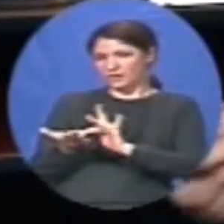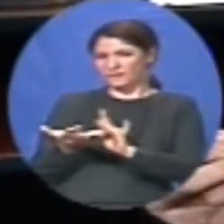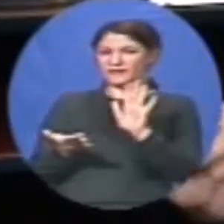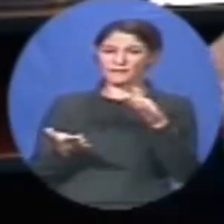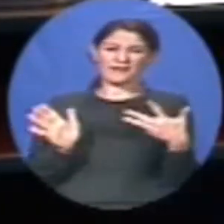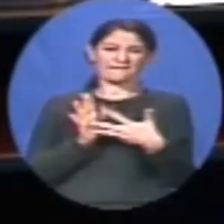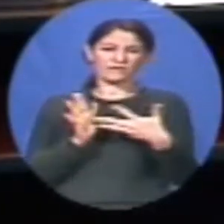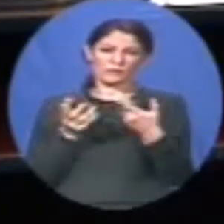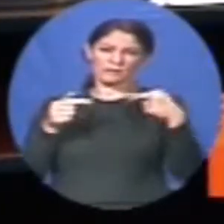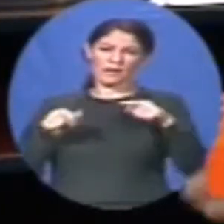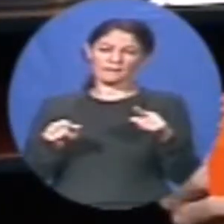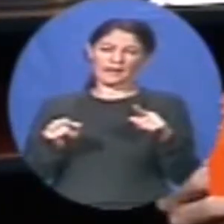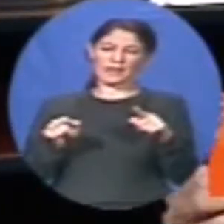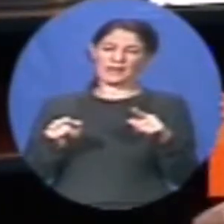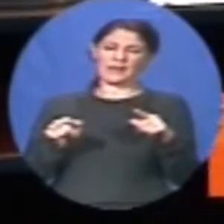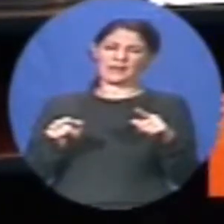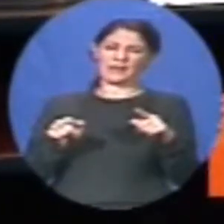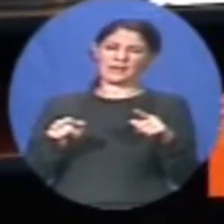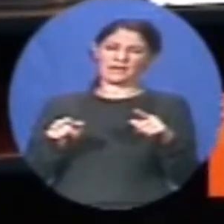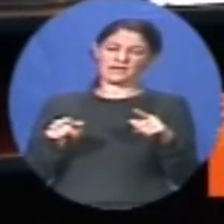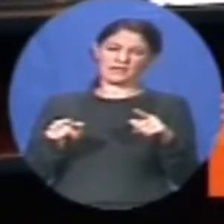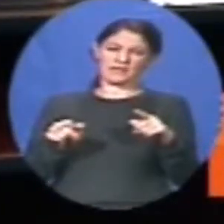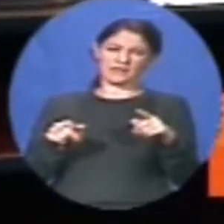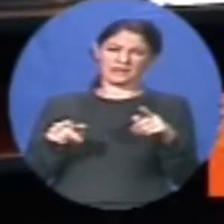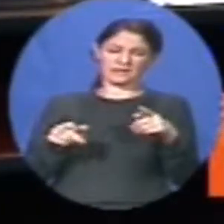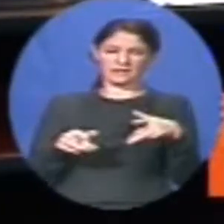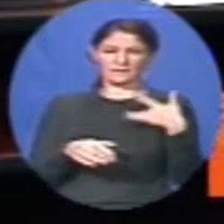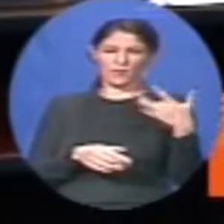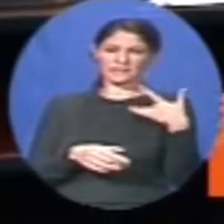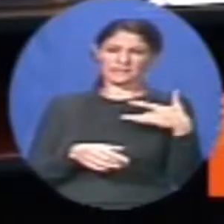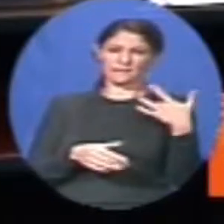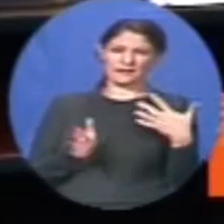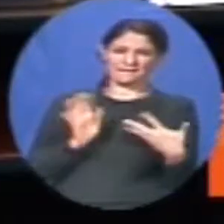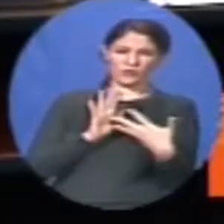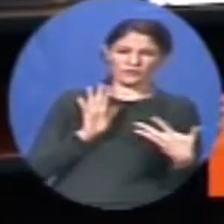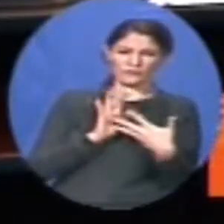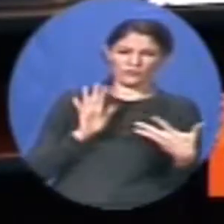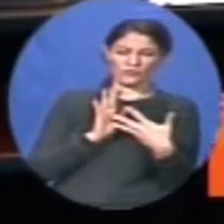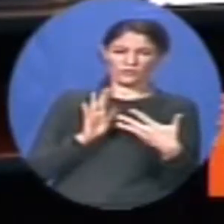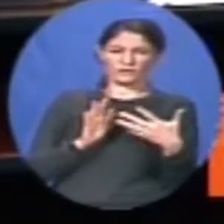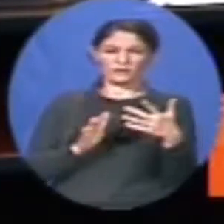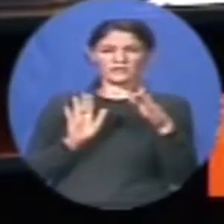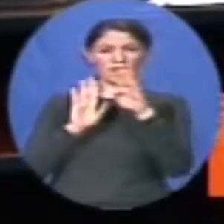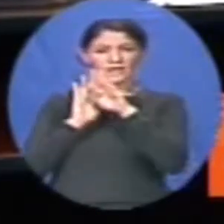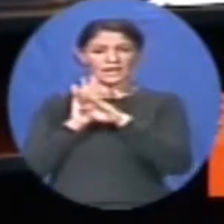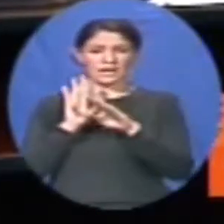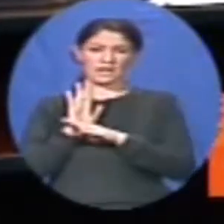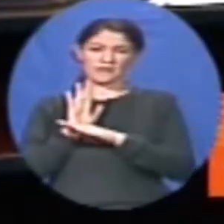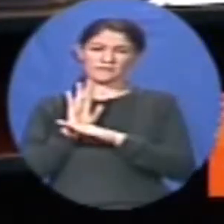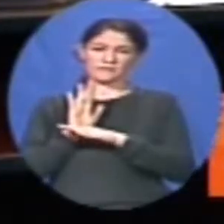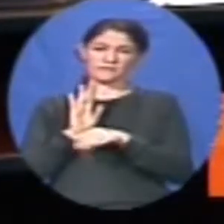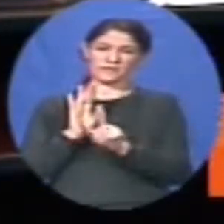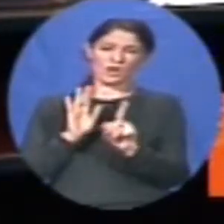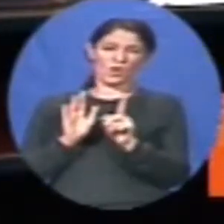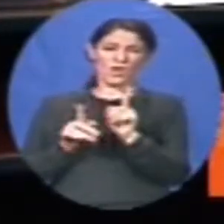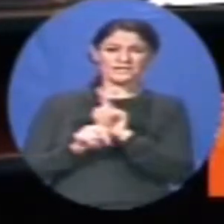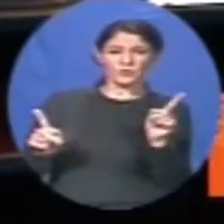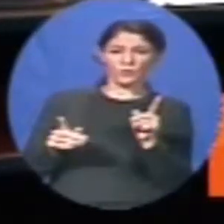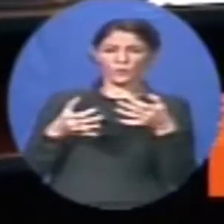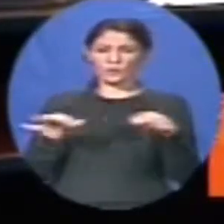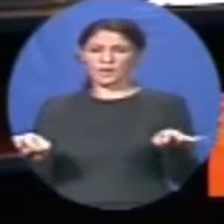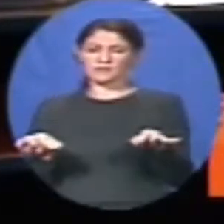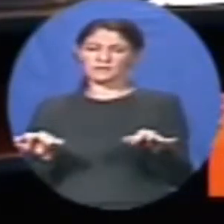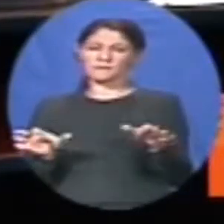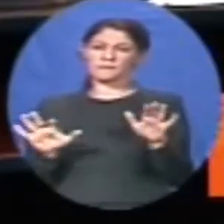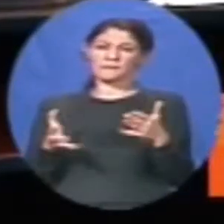לבדוק את המיילים ונענות לכל וואטסאפ. אז אחד מהדברים שעוזר בתוך הדברים האלה זה כללים מסוימים, אבל זה לא כללים של אסור ומותר, זה כללים